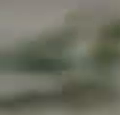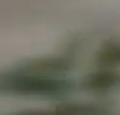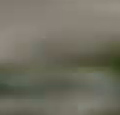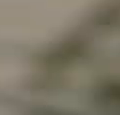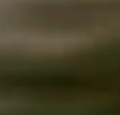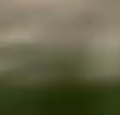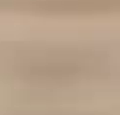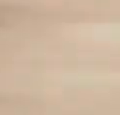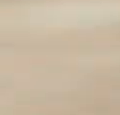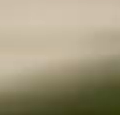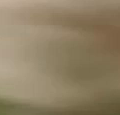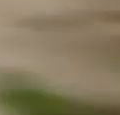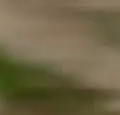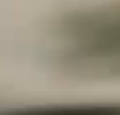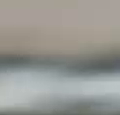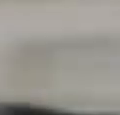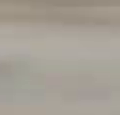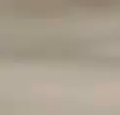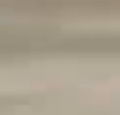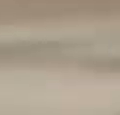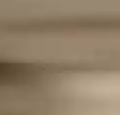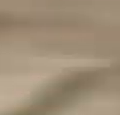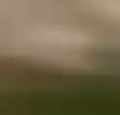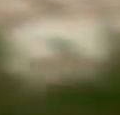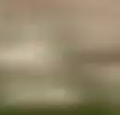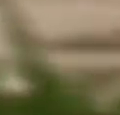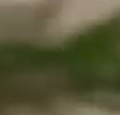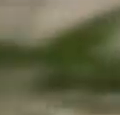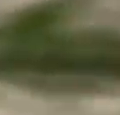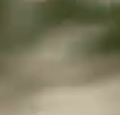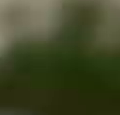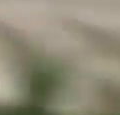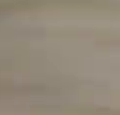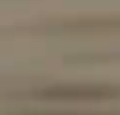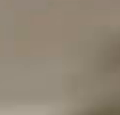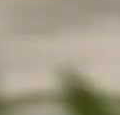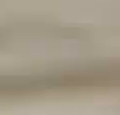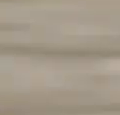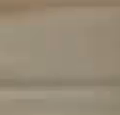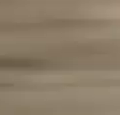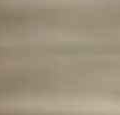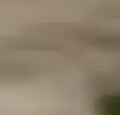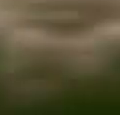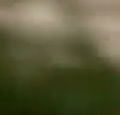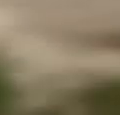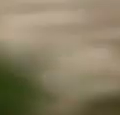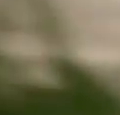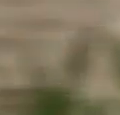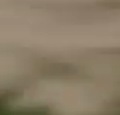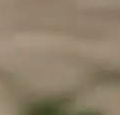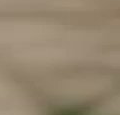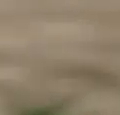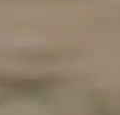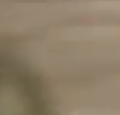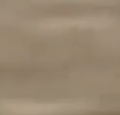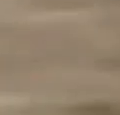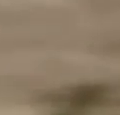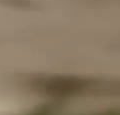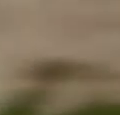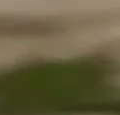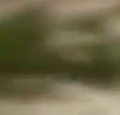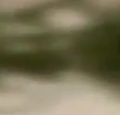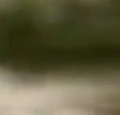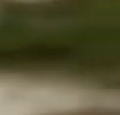motor pergi teing teing teing pergi teing teing teing teing teing Bang Bang teing Bang Bang